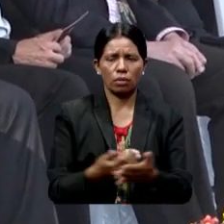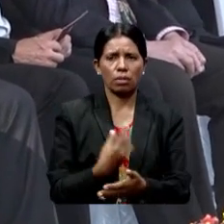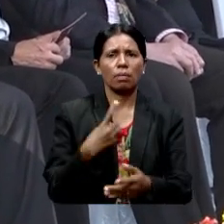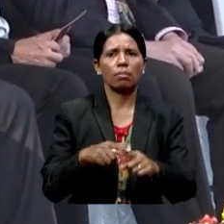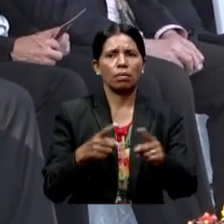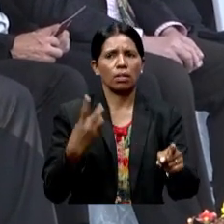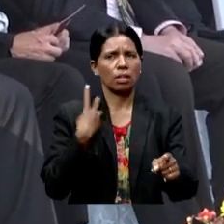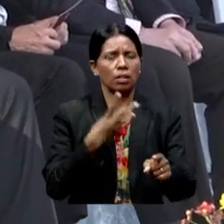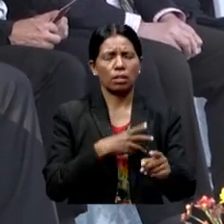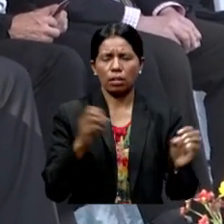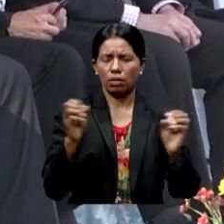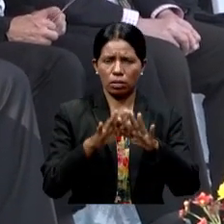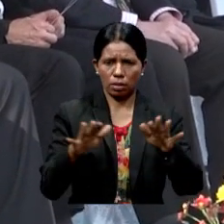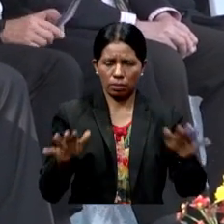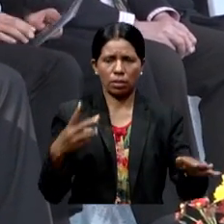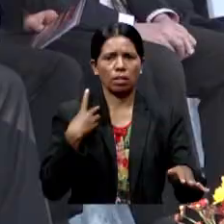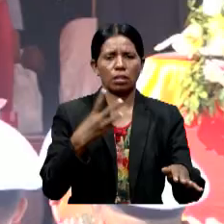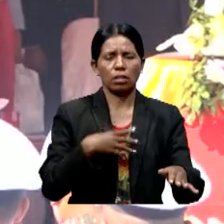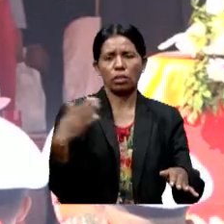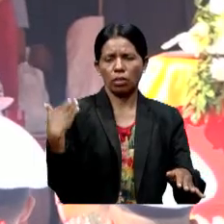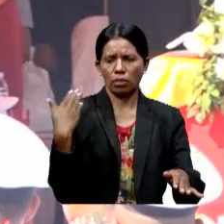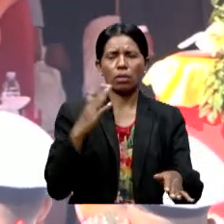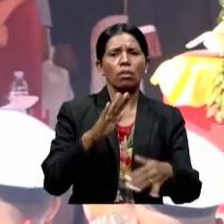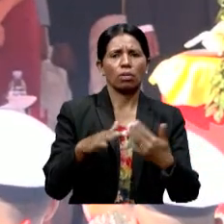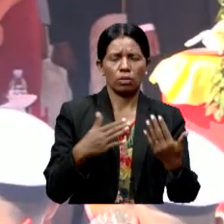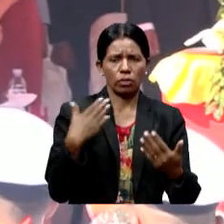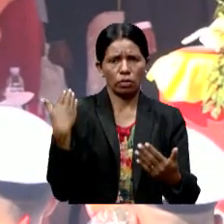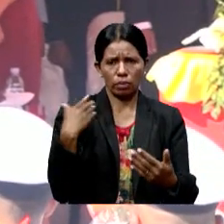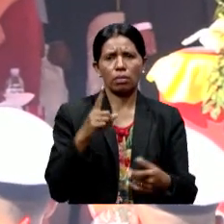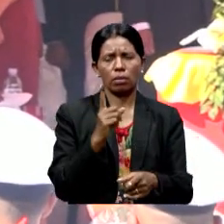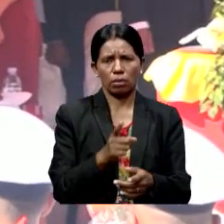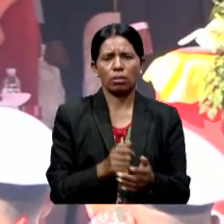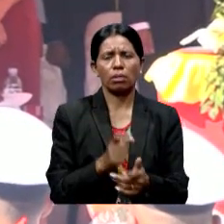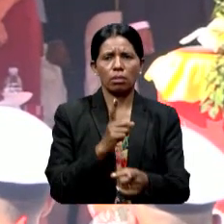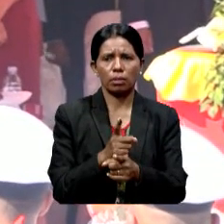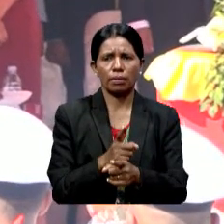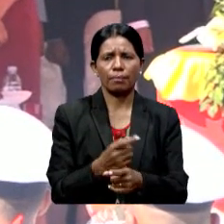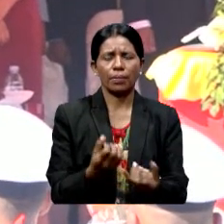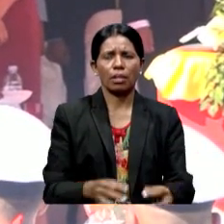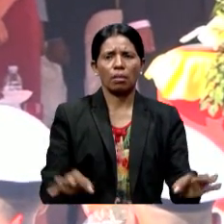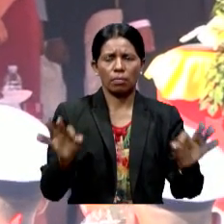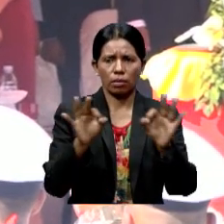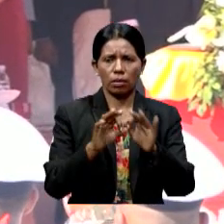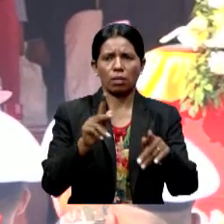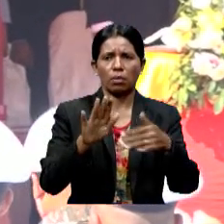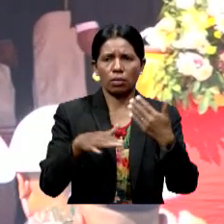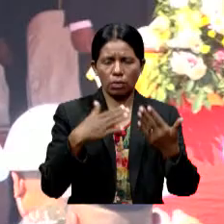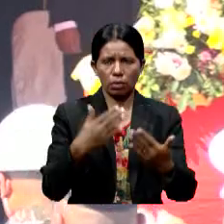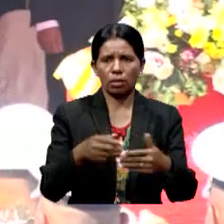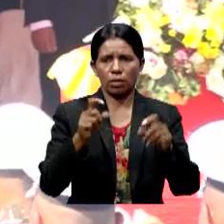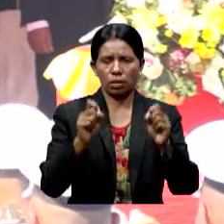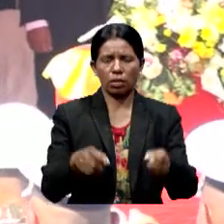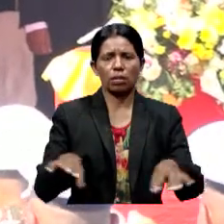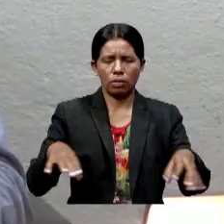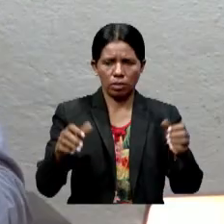laos labarik ita agora zoventiauna nebe importante maka ema hotu hotu tengi servisu